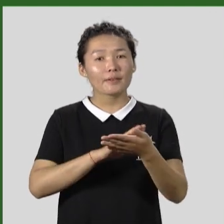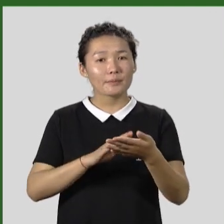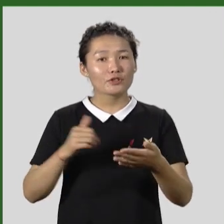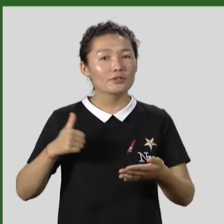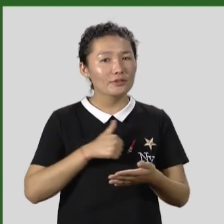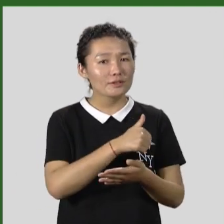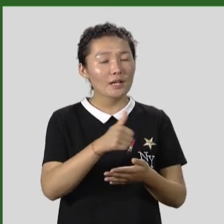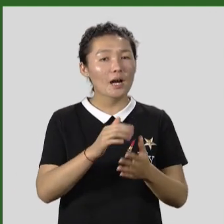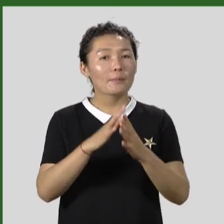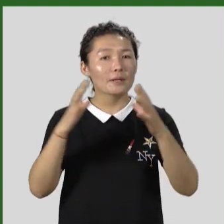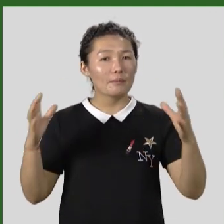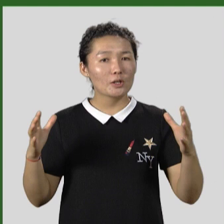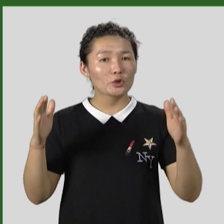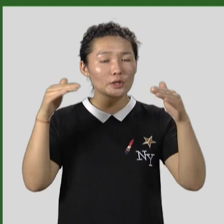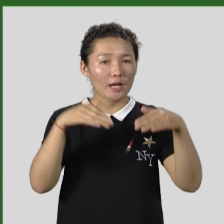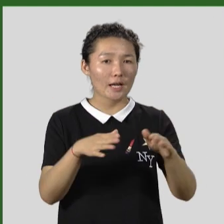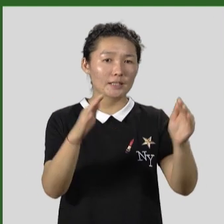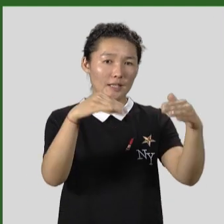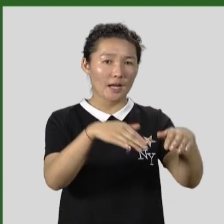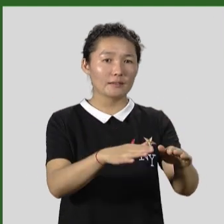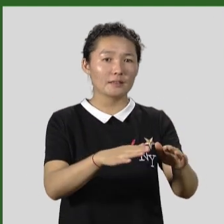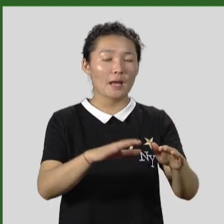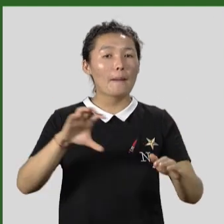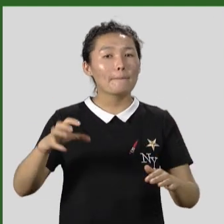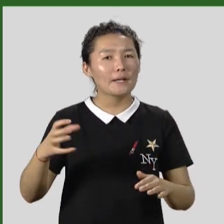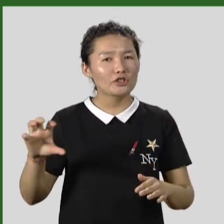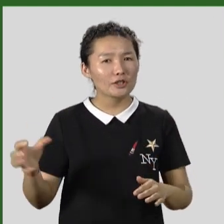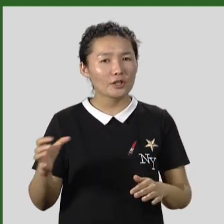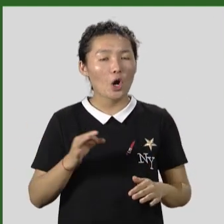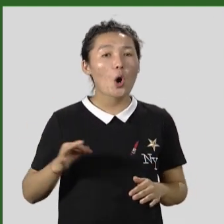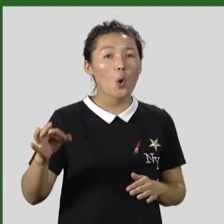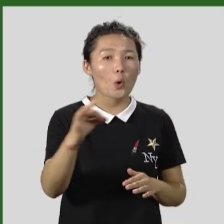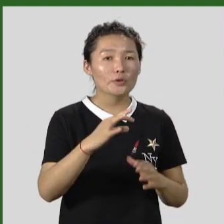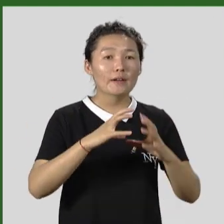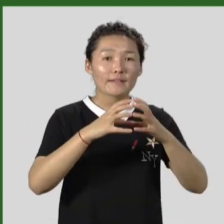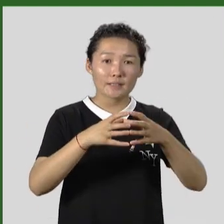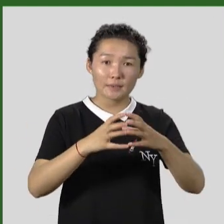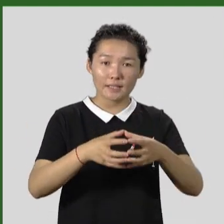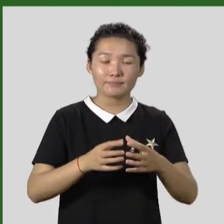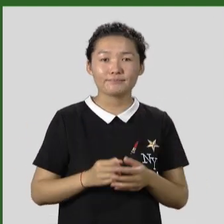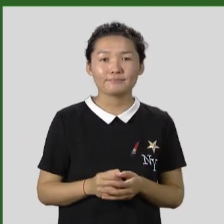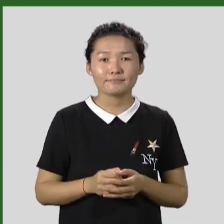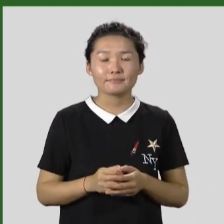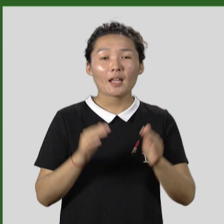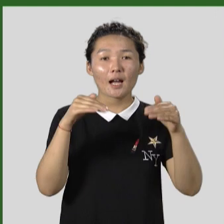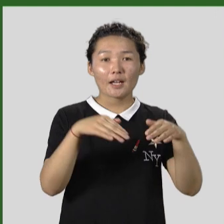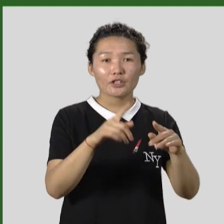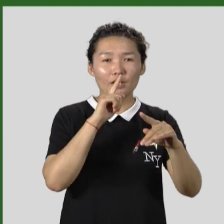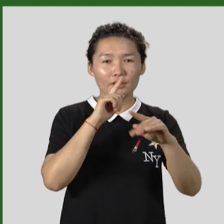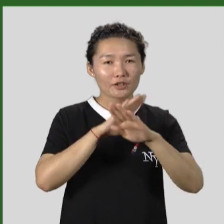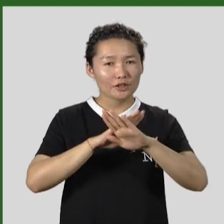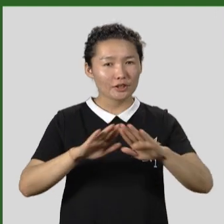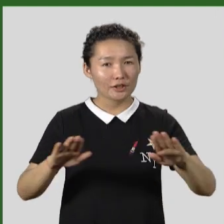Напишите самый большой океан, материк, остров Земли. Океан